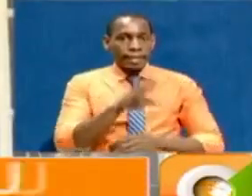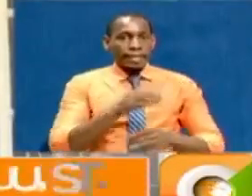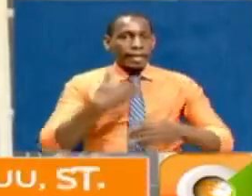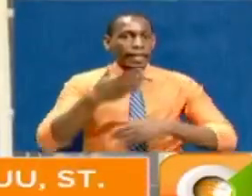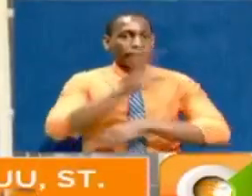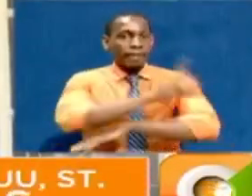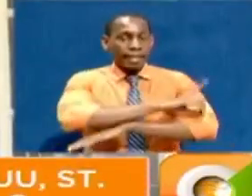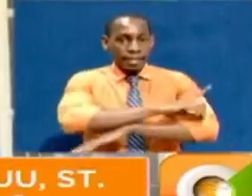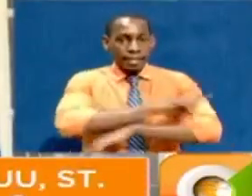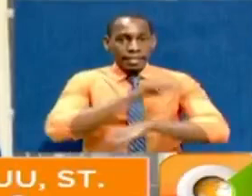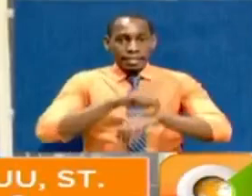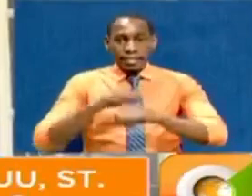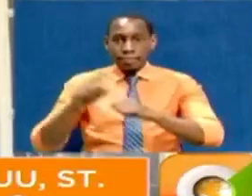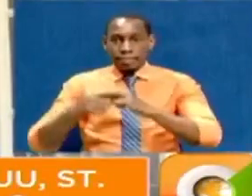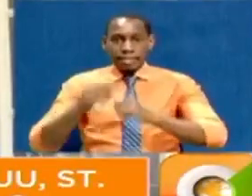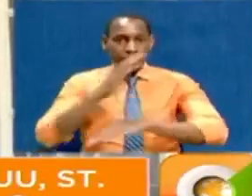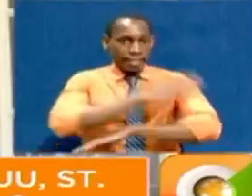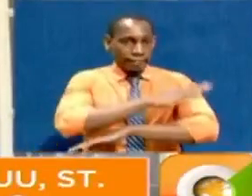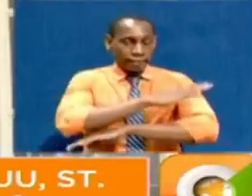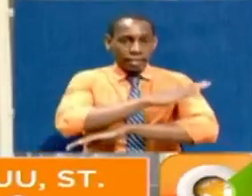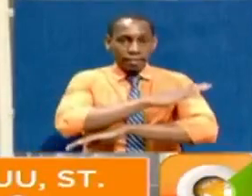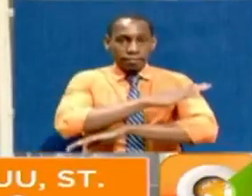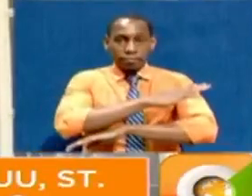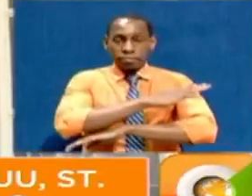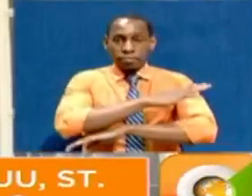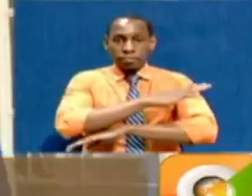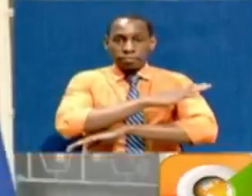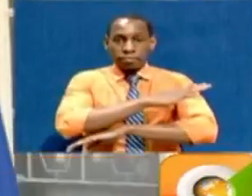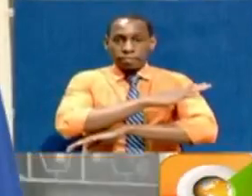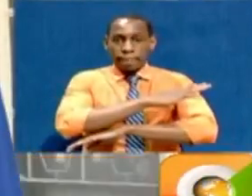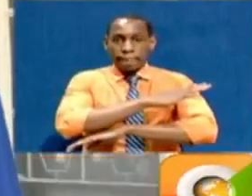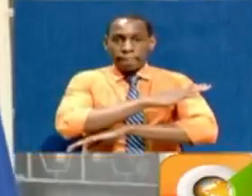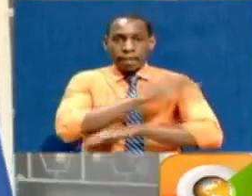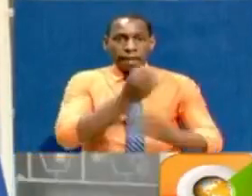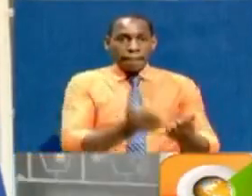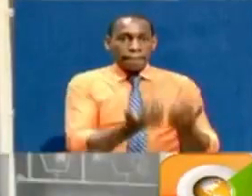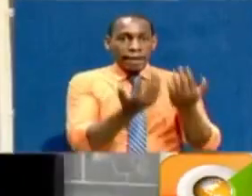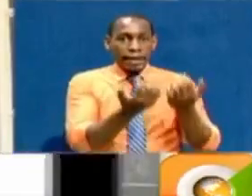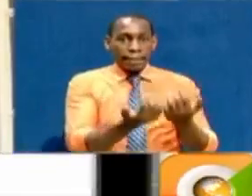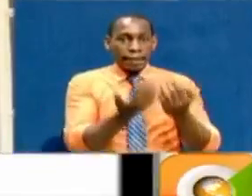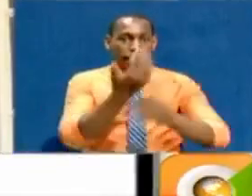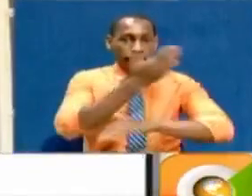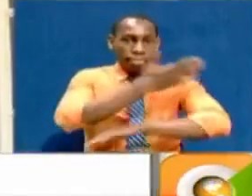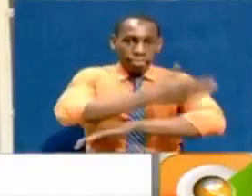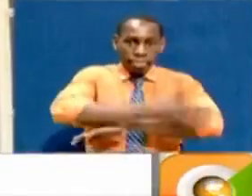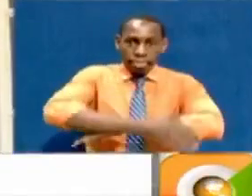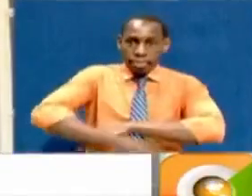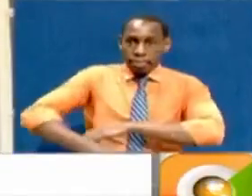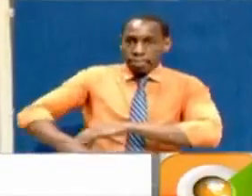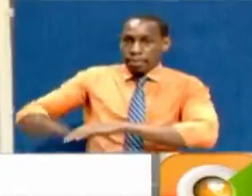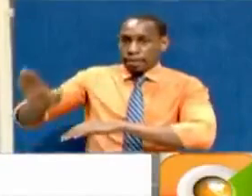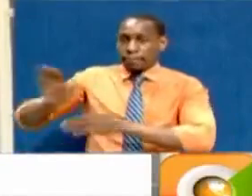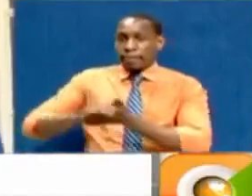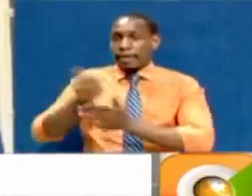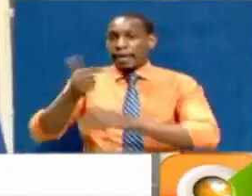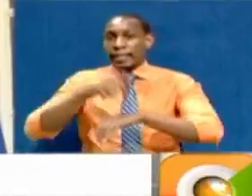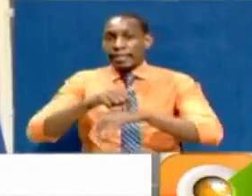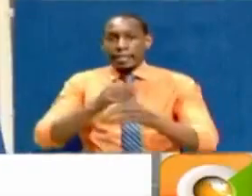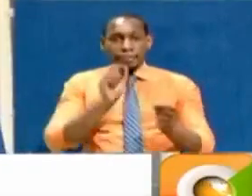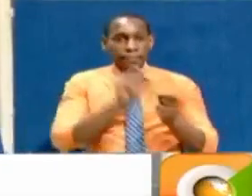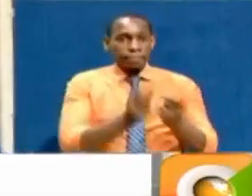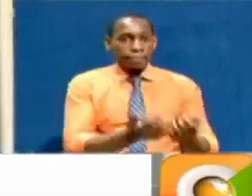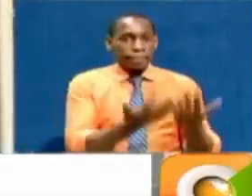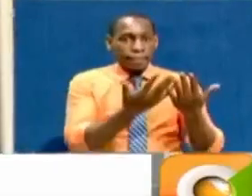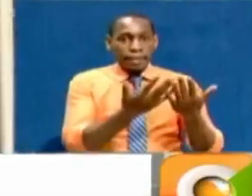day from 6 p.m. and it burns the whole night. And sometimes they